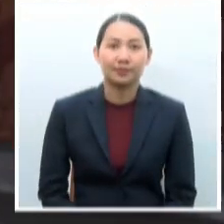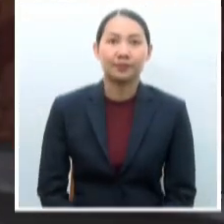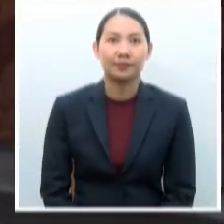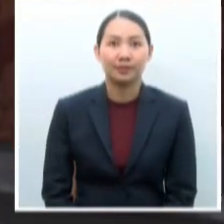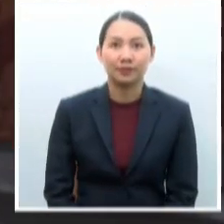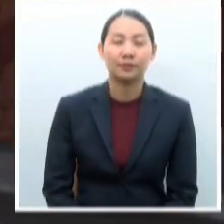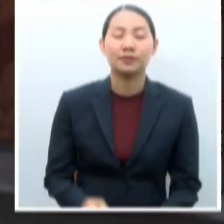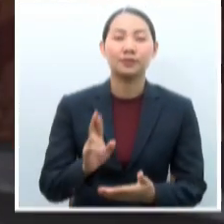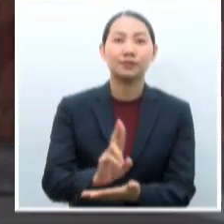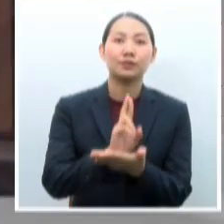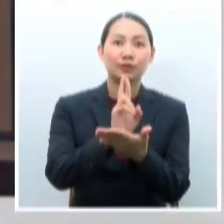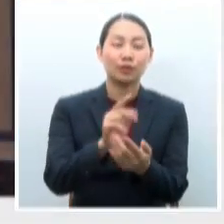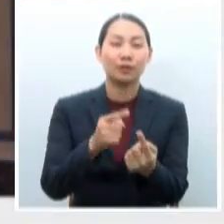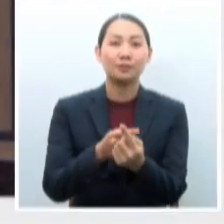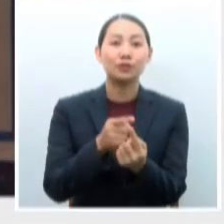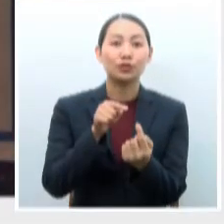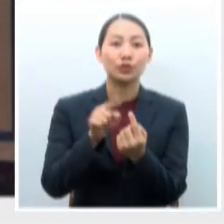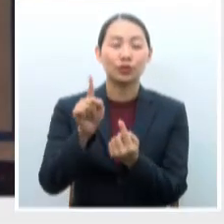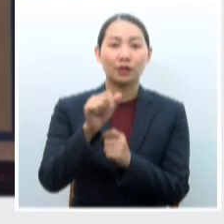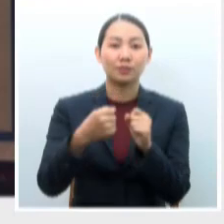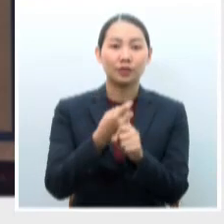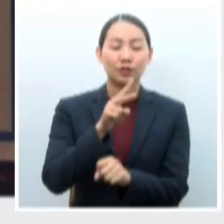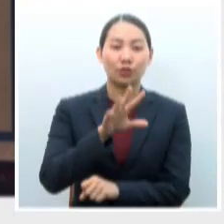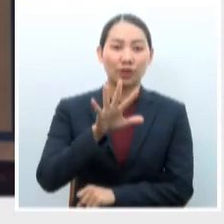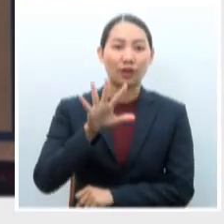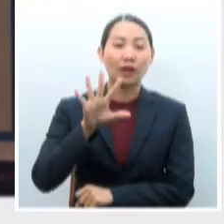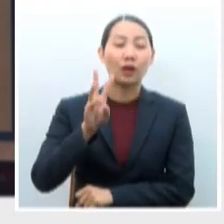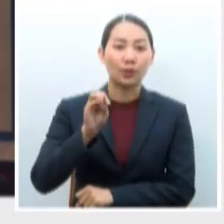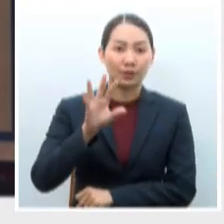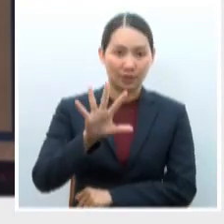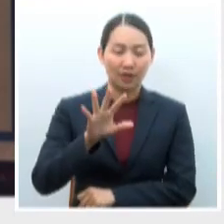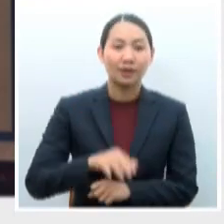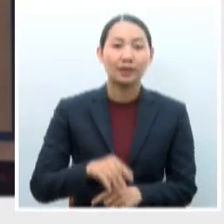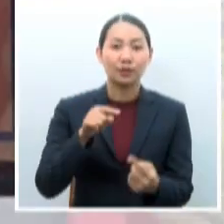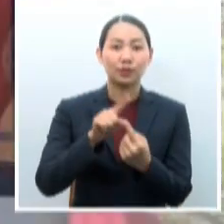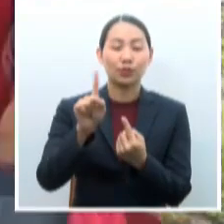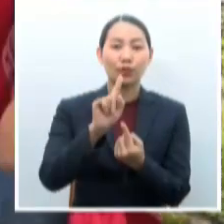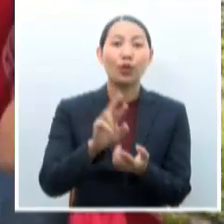2565และได้รับรางวัลโรงเรียนต้นแบบอาหารกลางวันดีเด่นระดับประเทศ